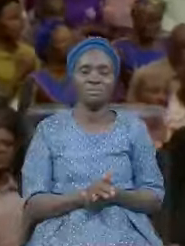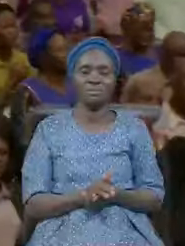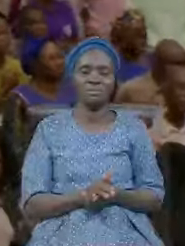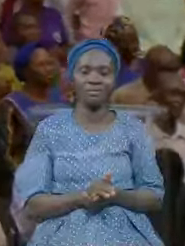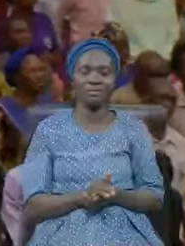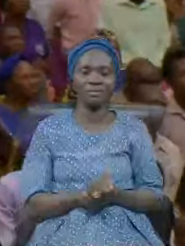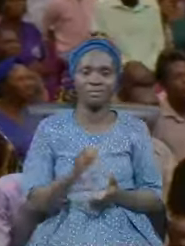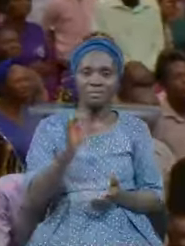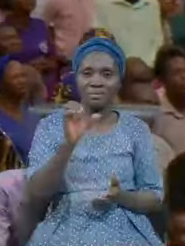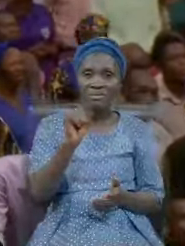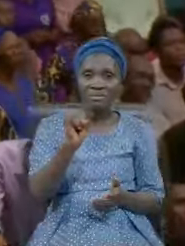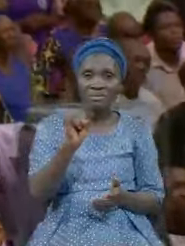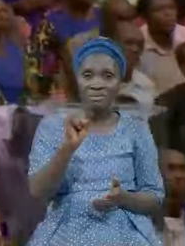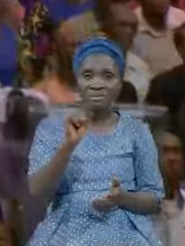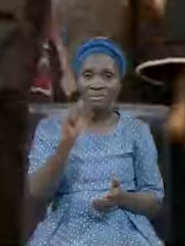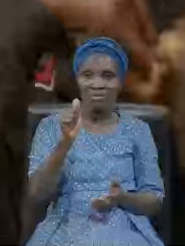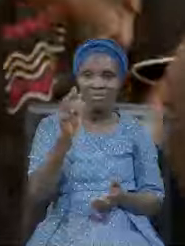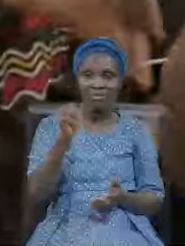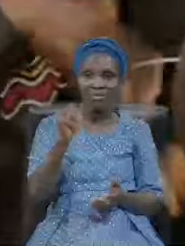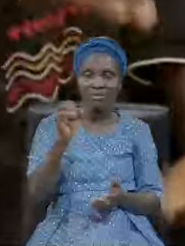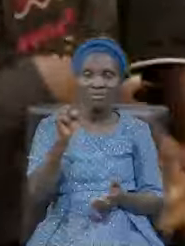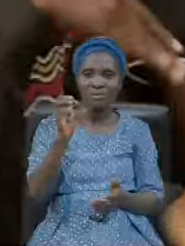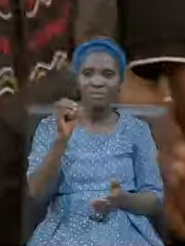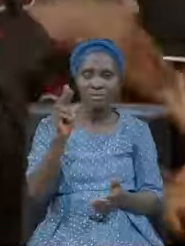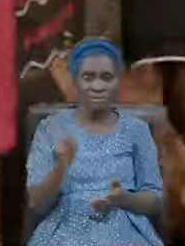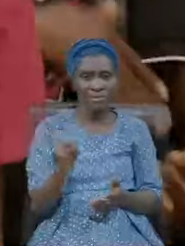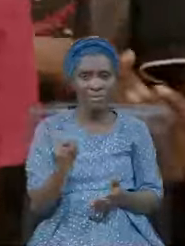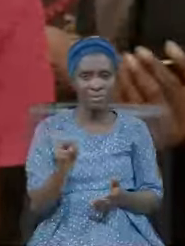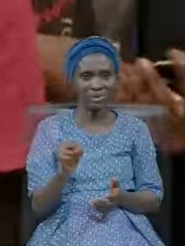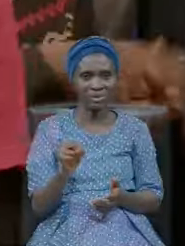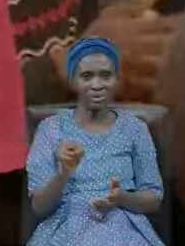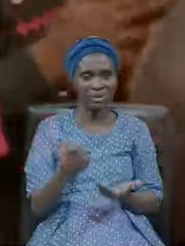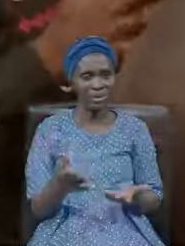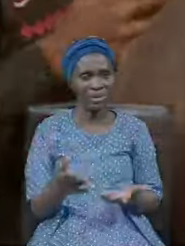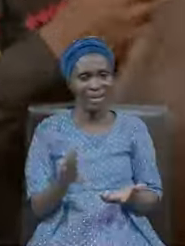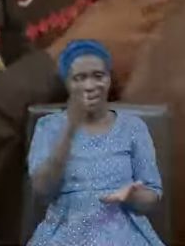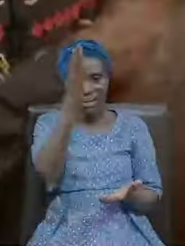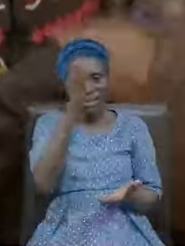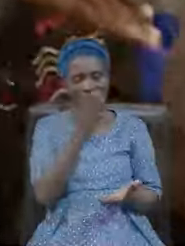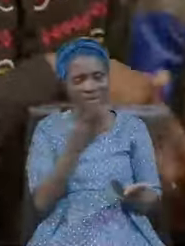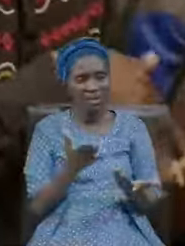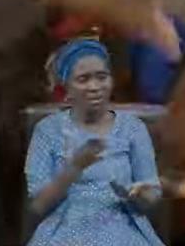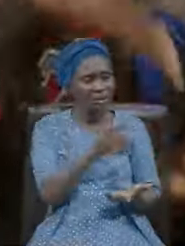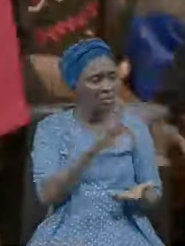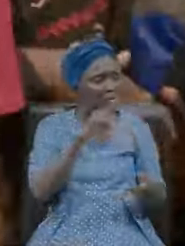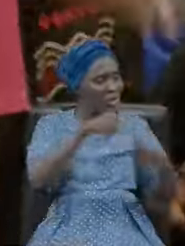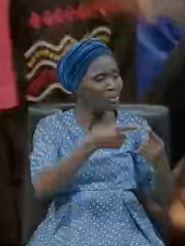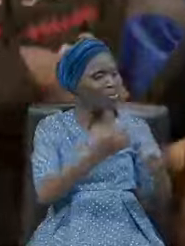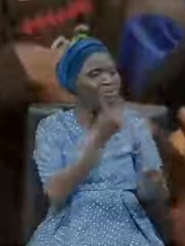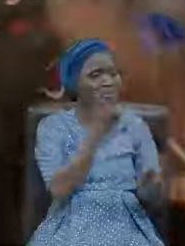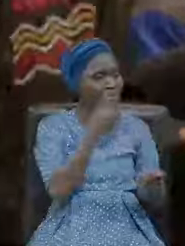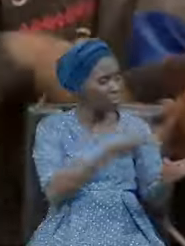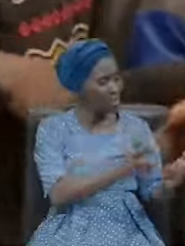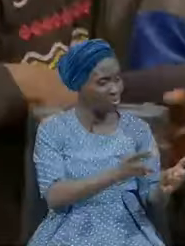non des croyants nominau saçon mais tu tu tu em emprintes le mauvais